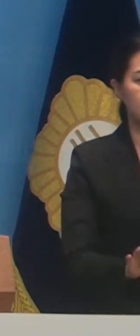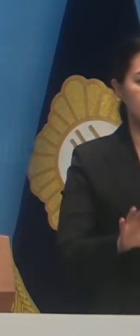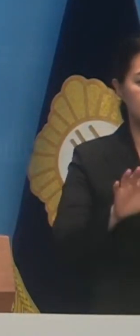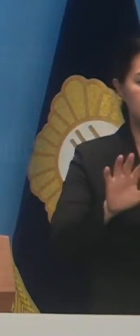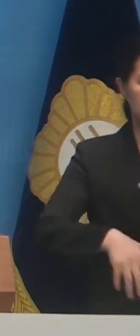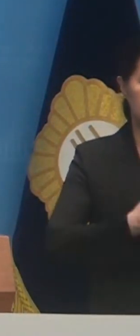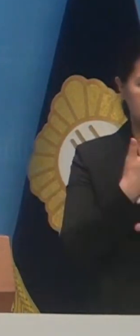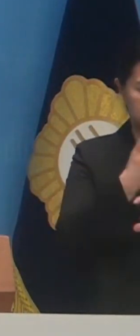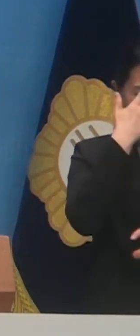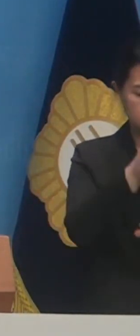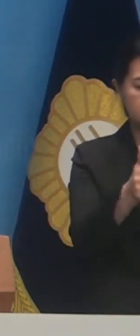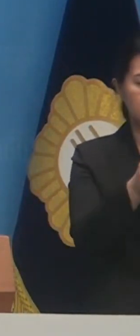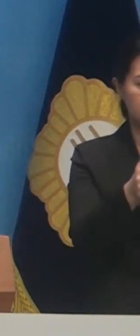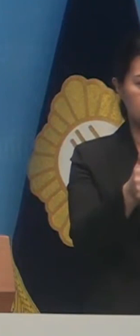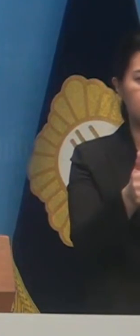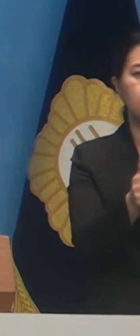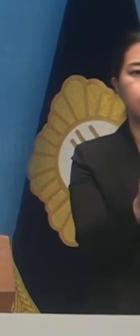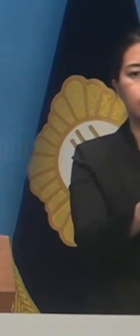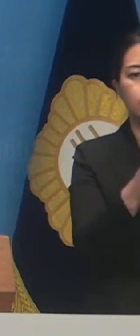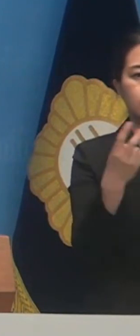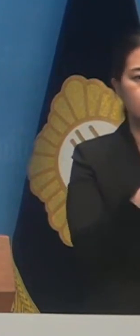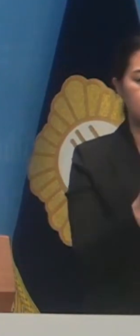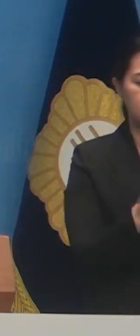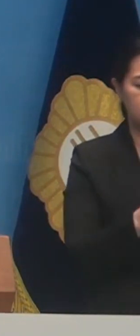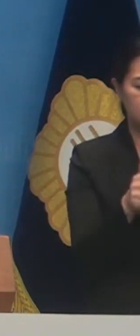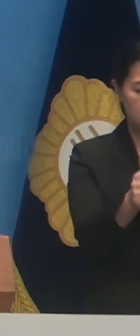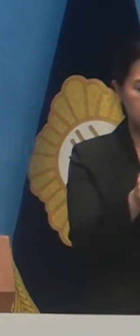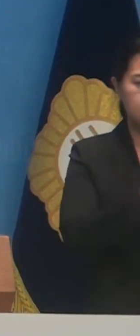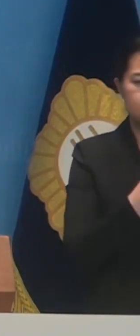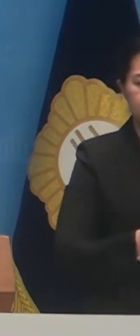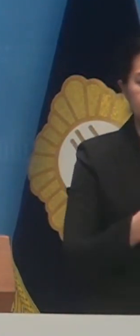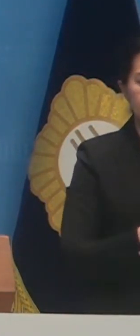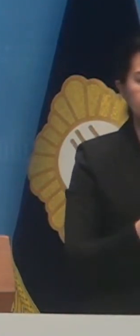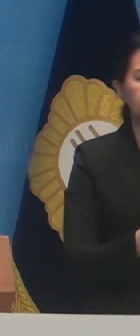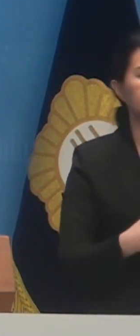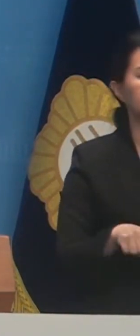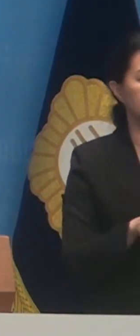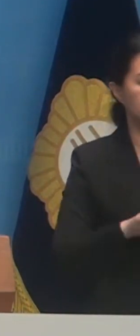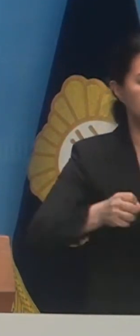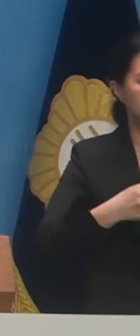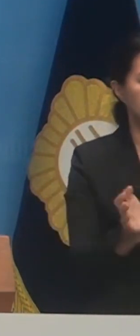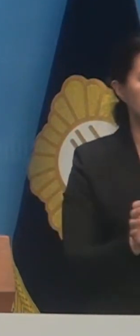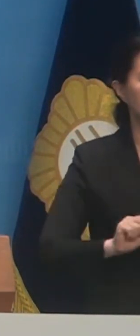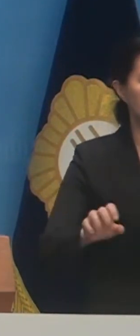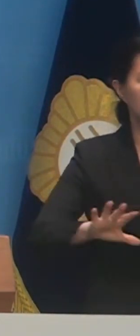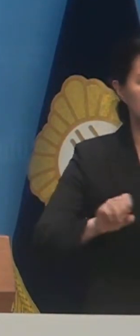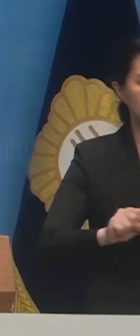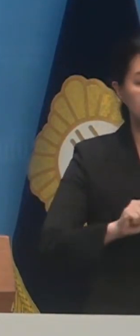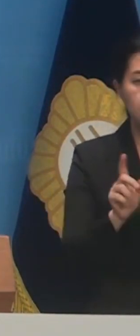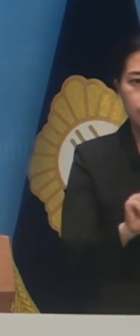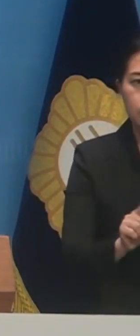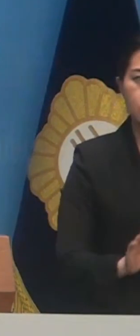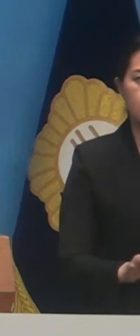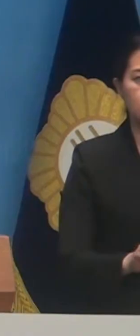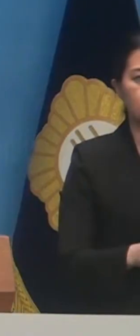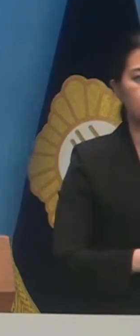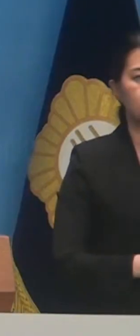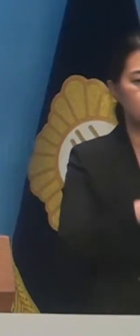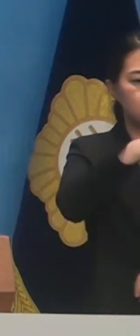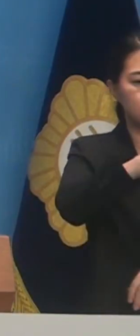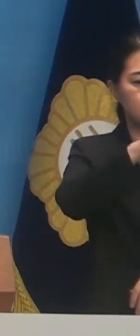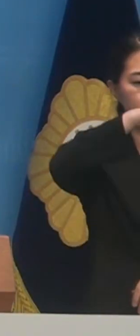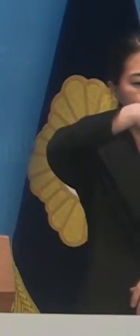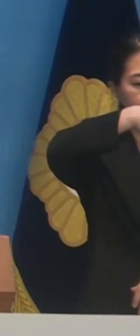혐의 윤석열의 황제 재판, 비공개 재판을 규탄하기 위해 국민의힘 해체 행동은 곧바로 직위원